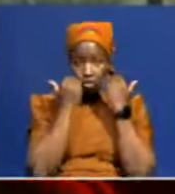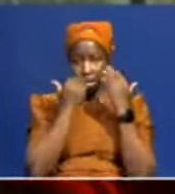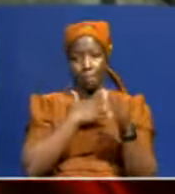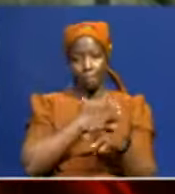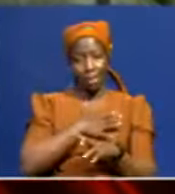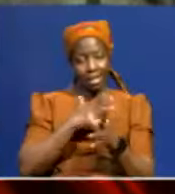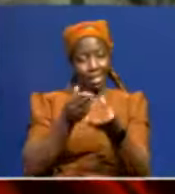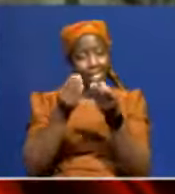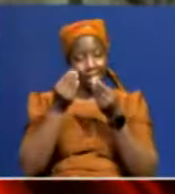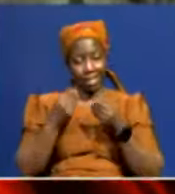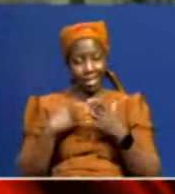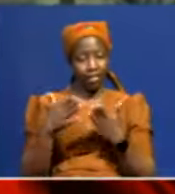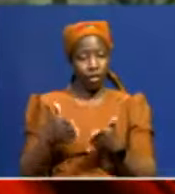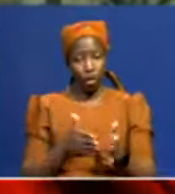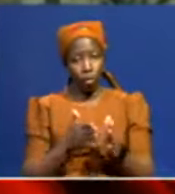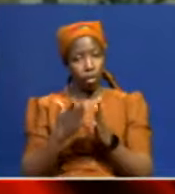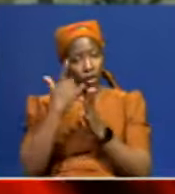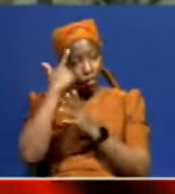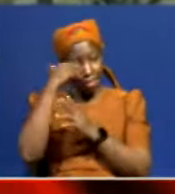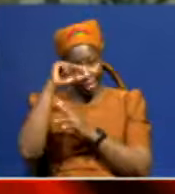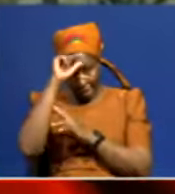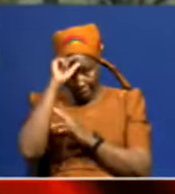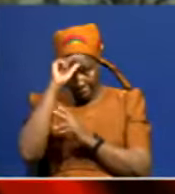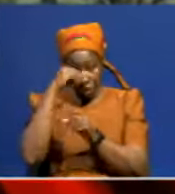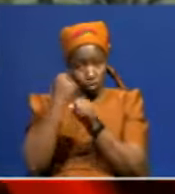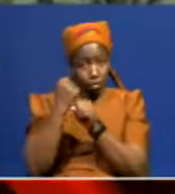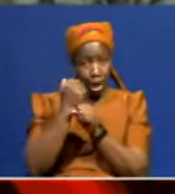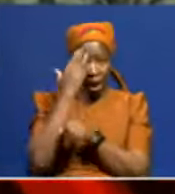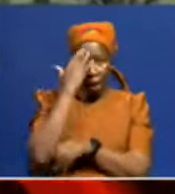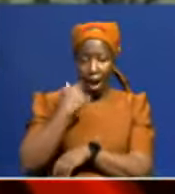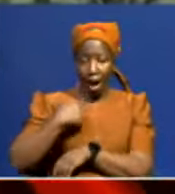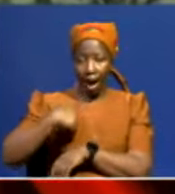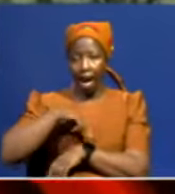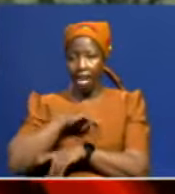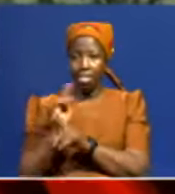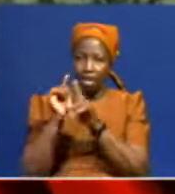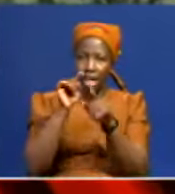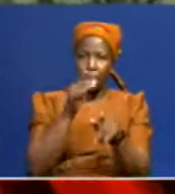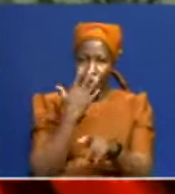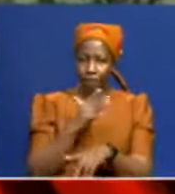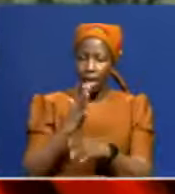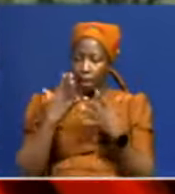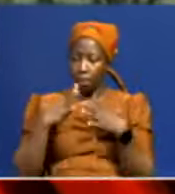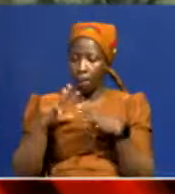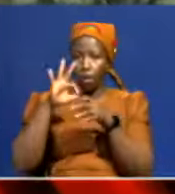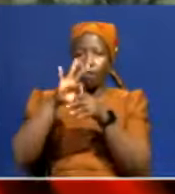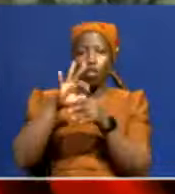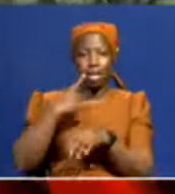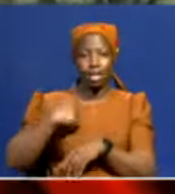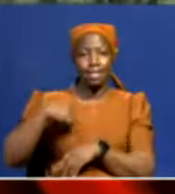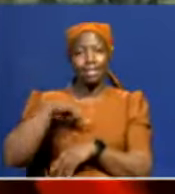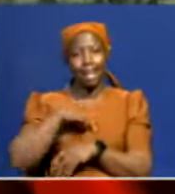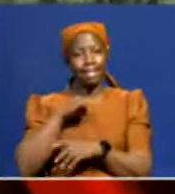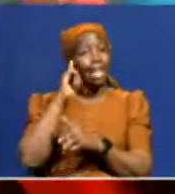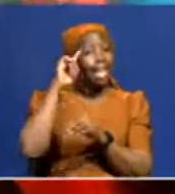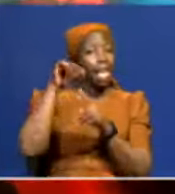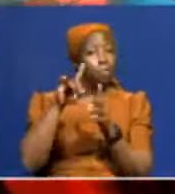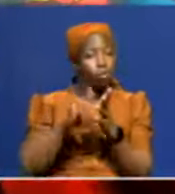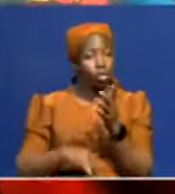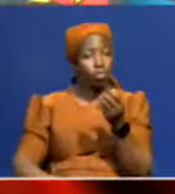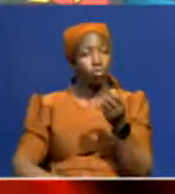kama serikali tuweze kufanya kazi. Kwa sababu tulikuja na tulichaguliwa na wananchi kwa mzingi wa kufanyia hawa